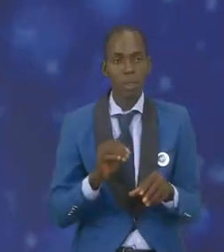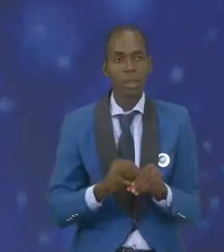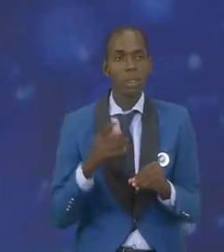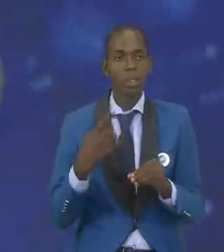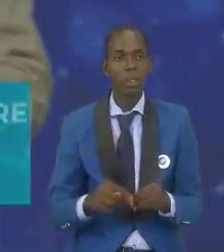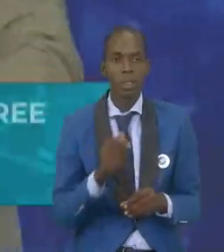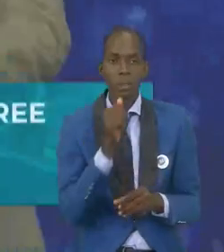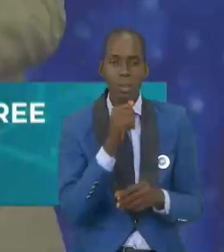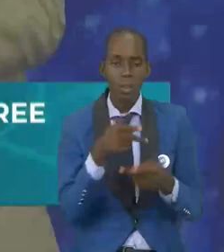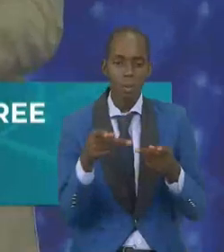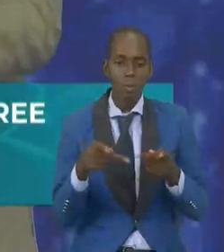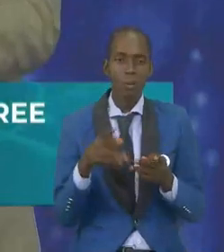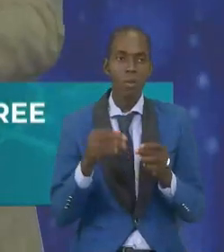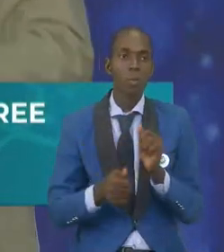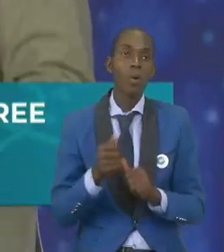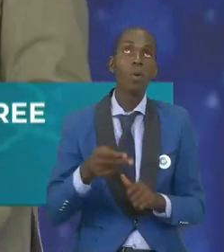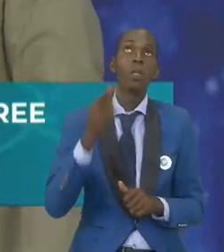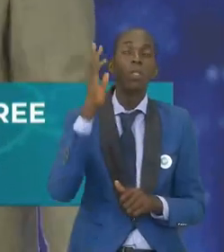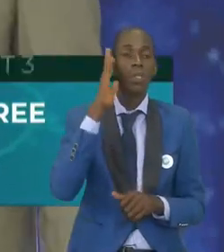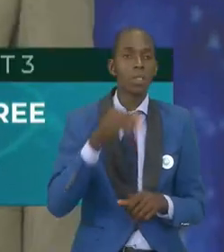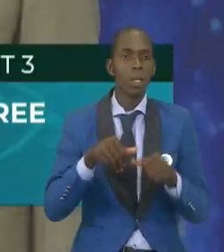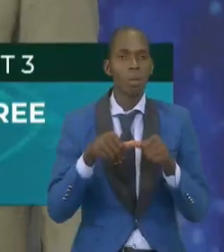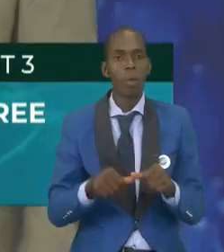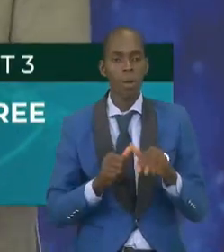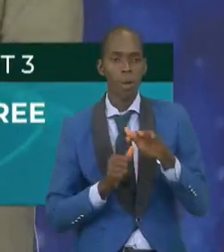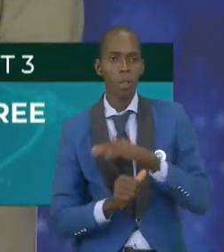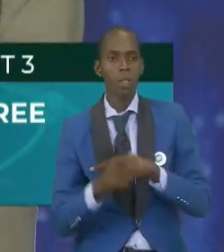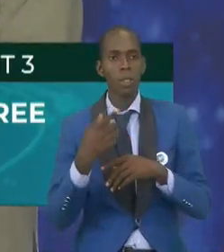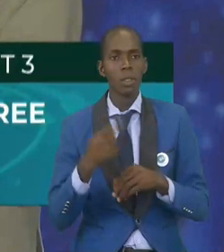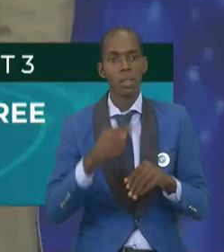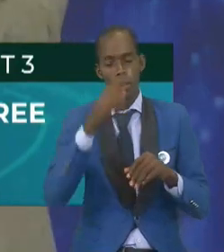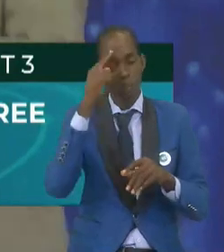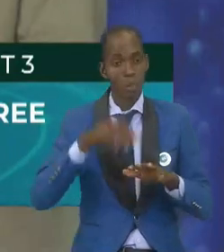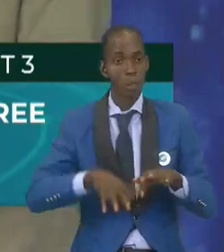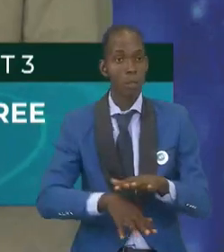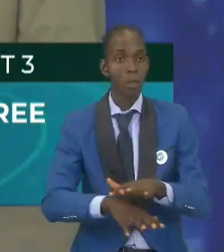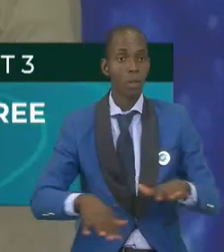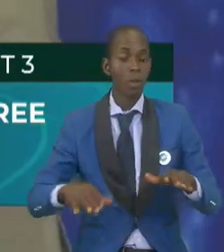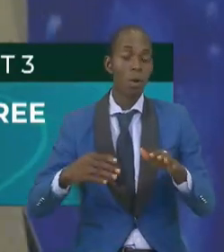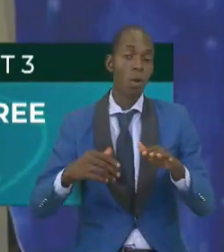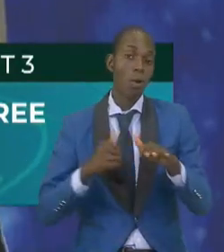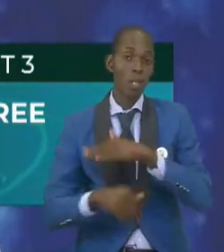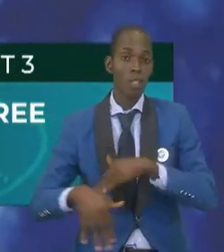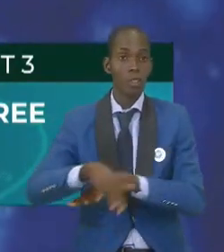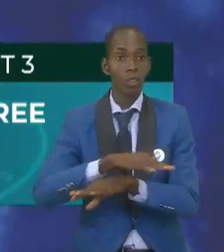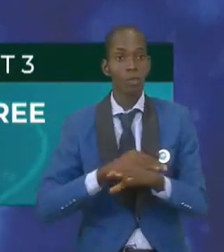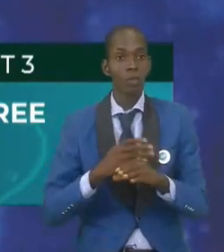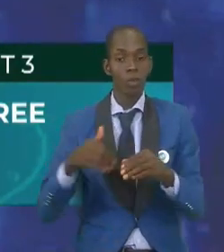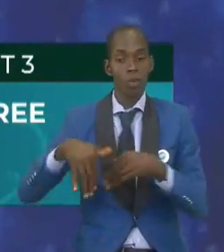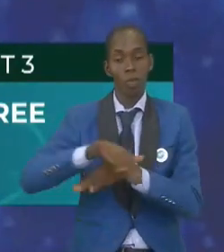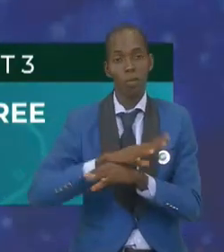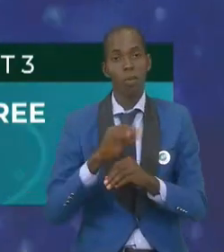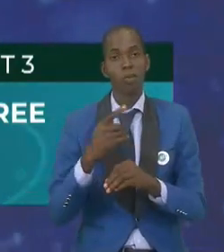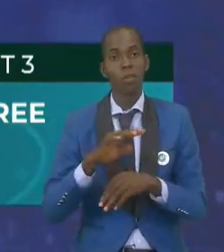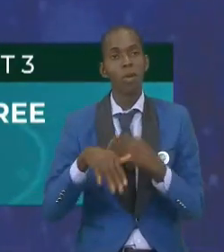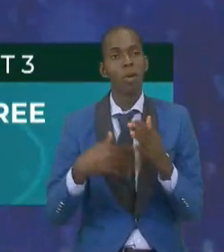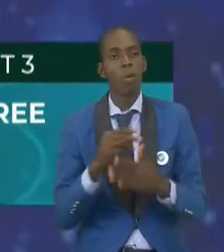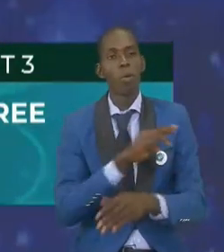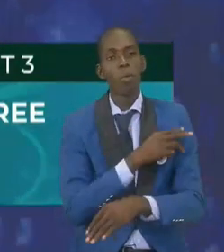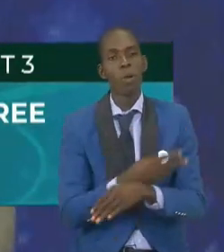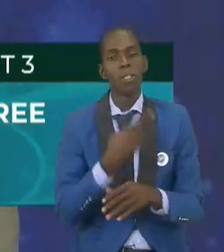qui demeure celui qui demeure sous l'arbre du Très Haut repose à l'ombre du Tout-Puissant